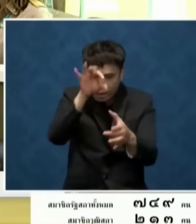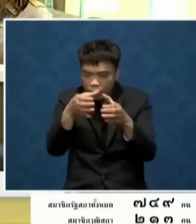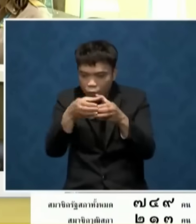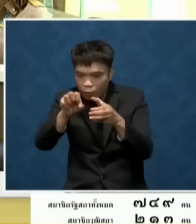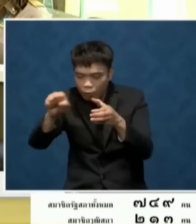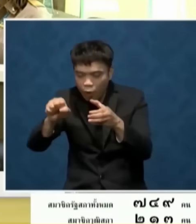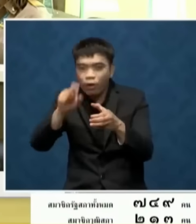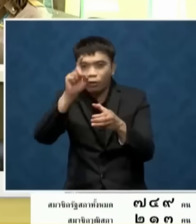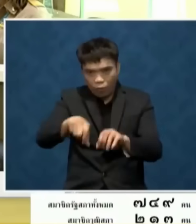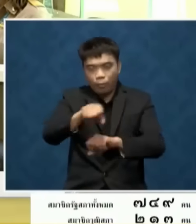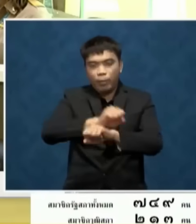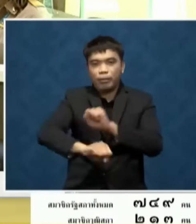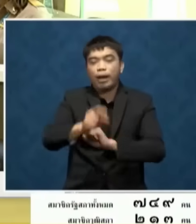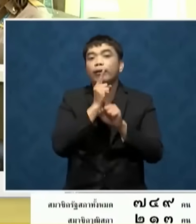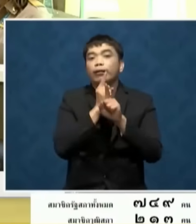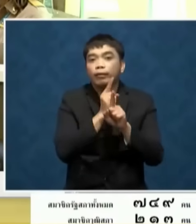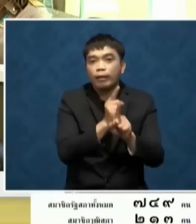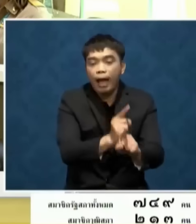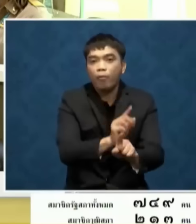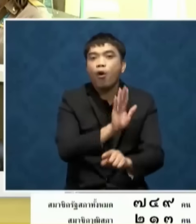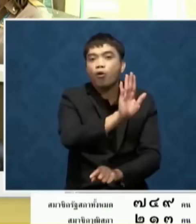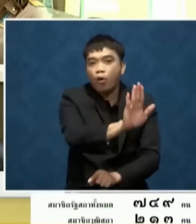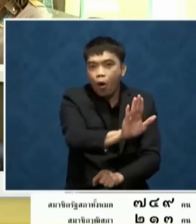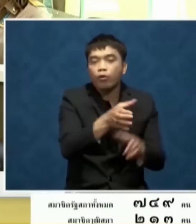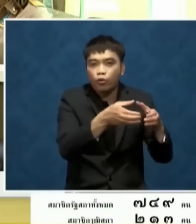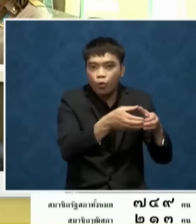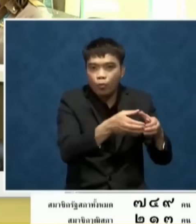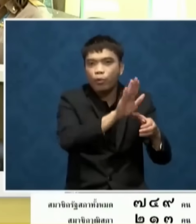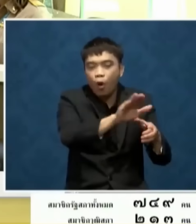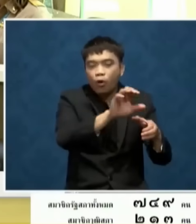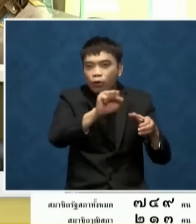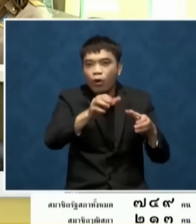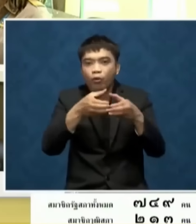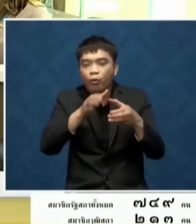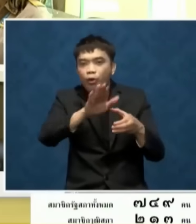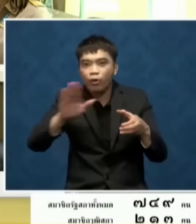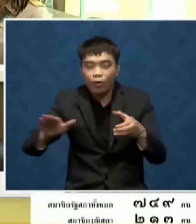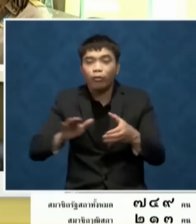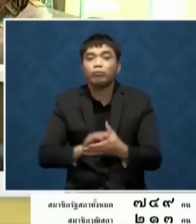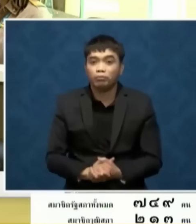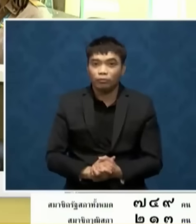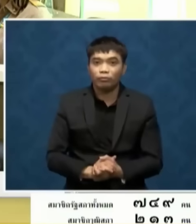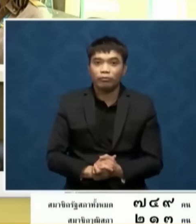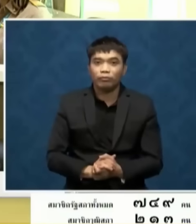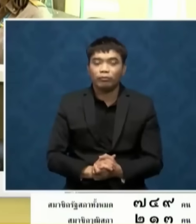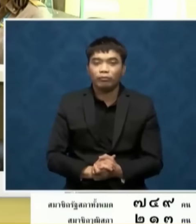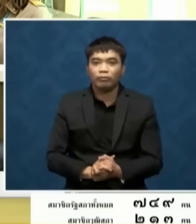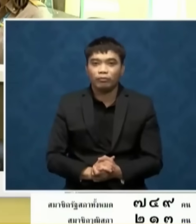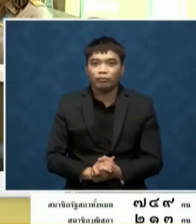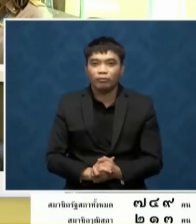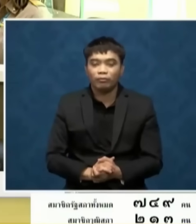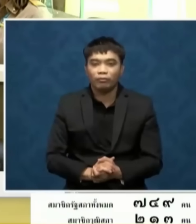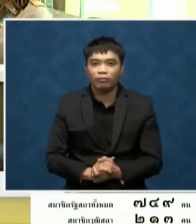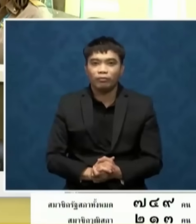าที่ได้รับการเสนอชื่อเป็นนายกรัฐมนตรีนั้นไม่สมควรที่จะดำรงตำแหน่งนายกรัฐมนตรีทั้งนี้ในฐานะที่เป็นสม